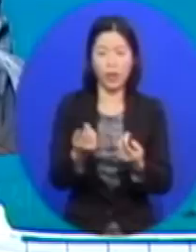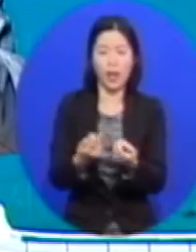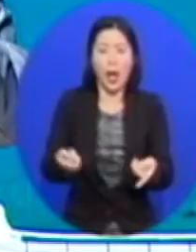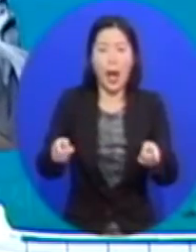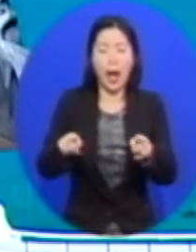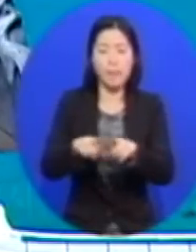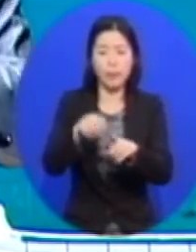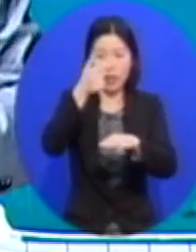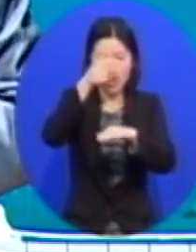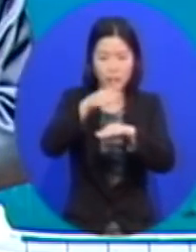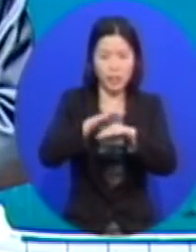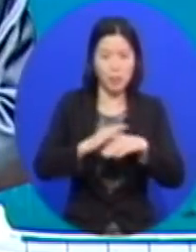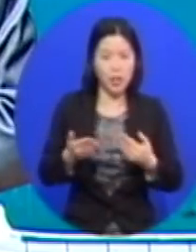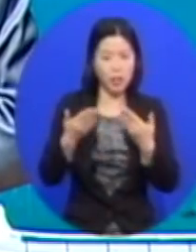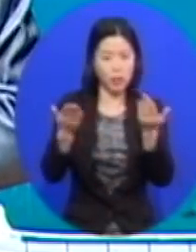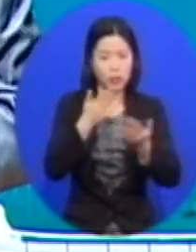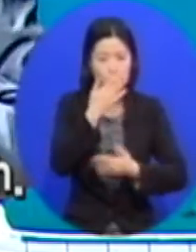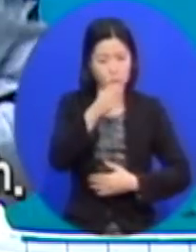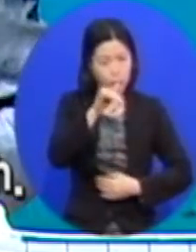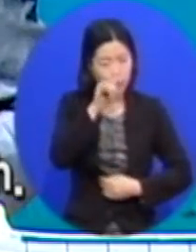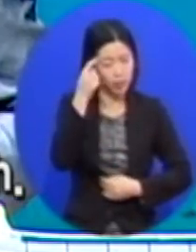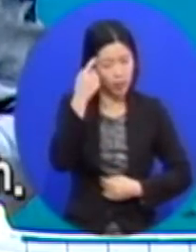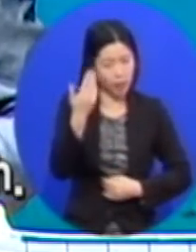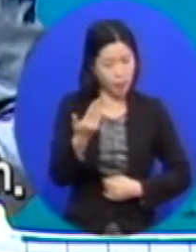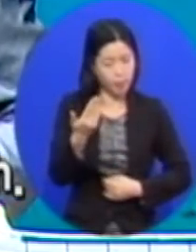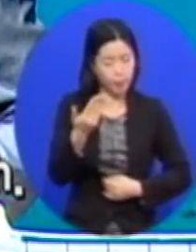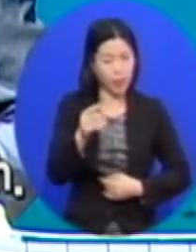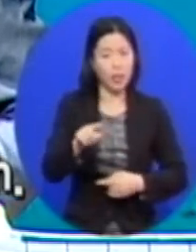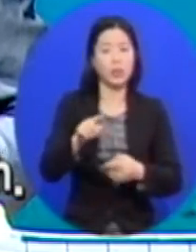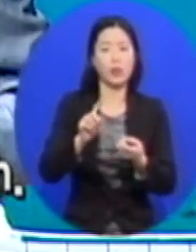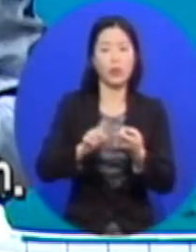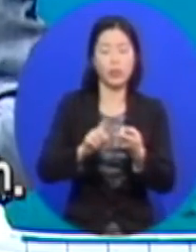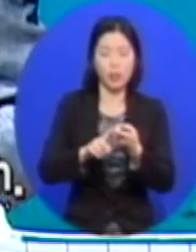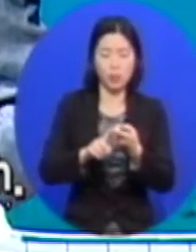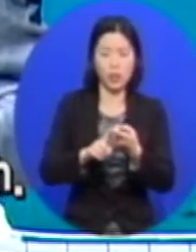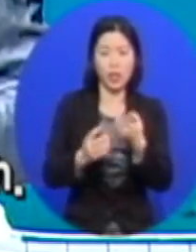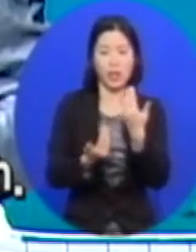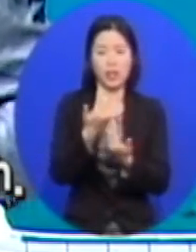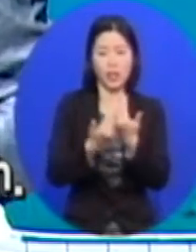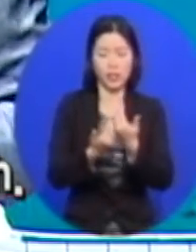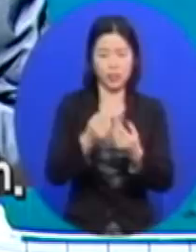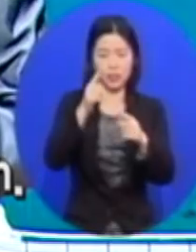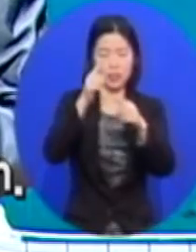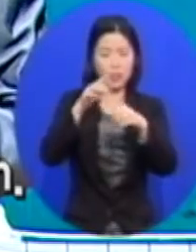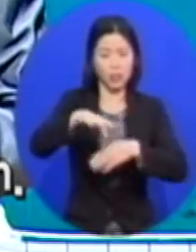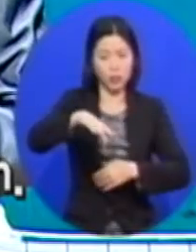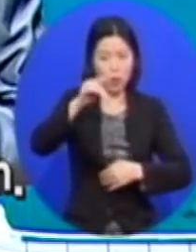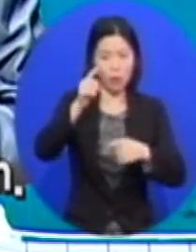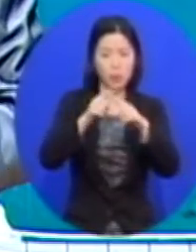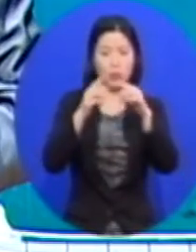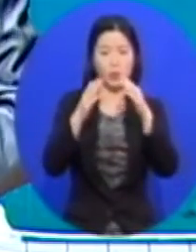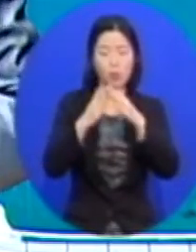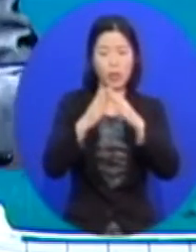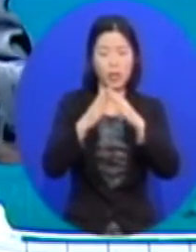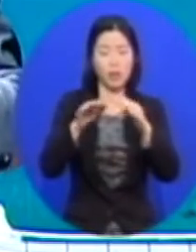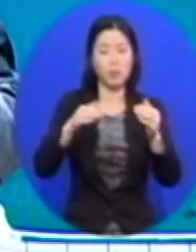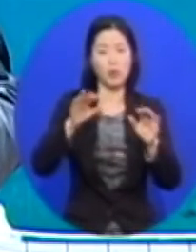예배를 같이 드릴 수 있나 그럼 일로 인한 갈등도 초대교회 현실적으로 있었어요